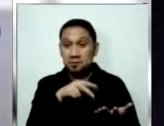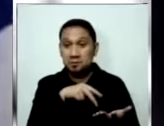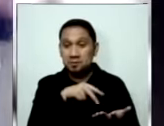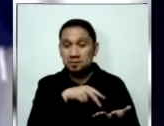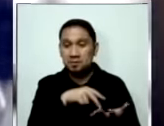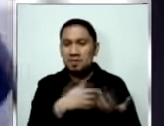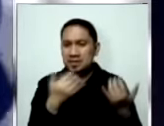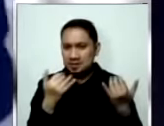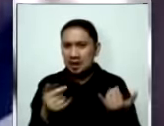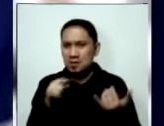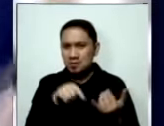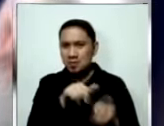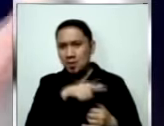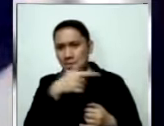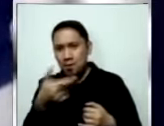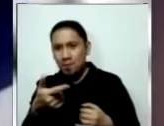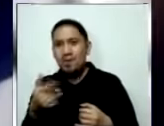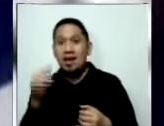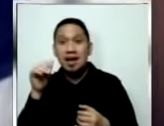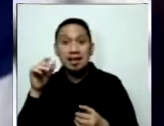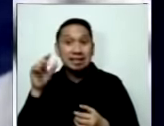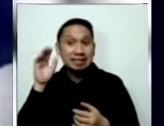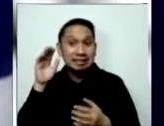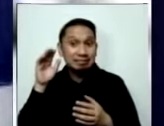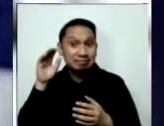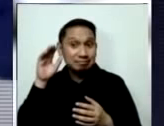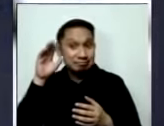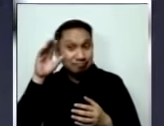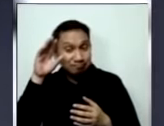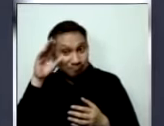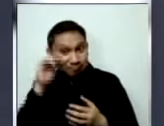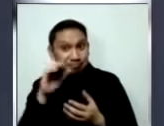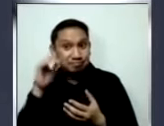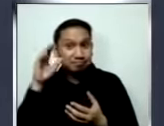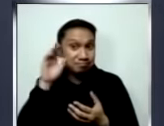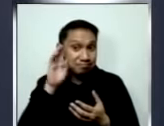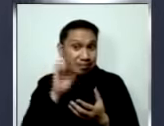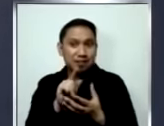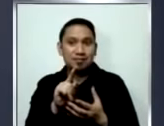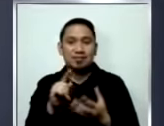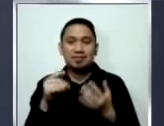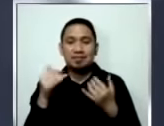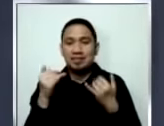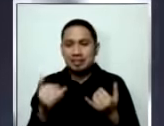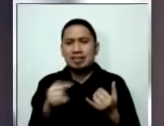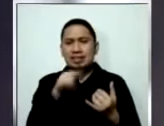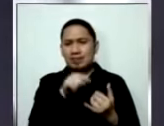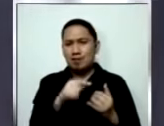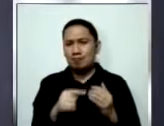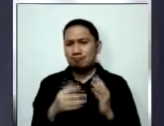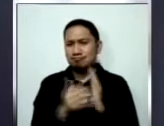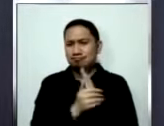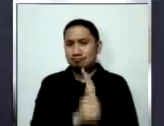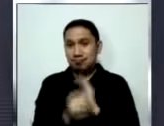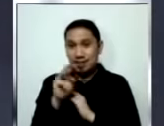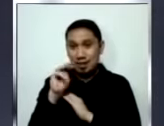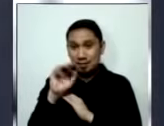Sinabayan pa siya ng kapatid niyang si Rogan Cruz. Ang kilala rin sa husay sa pagsayaw na si Miguel Tan